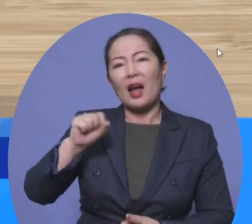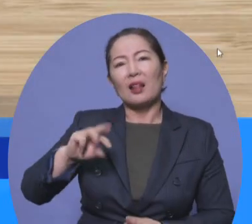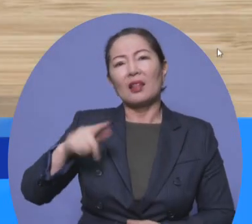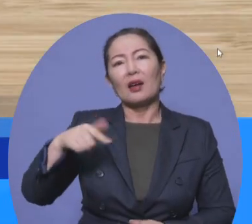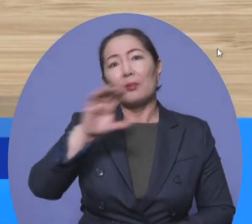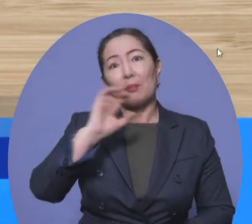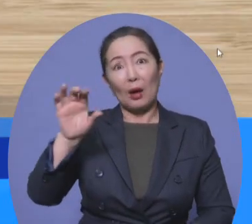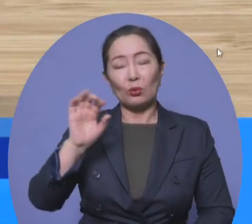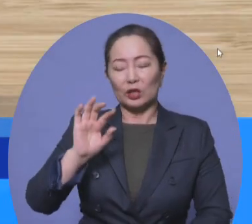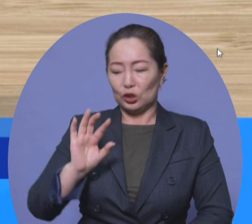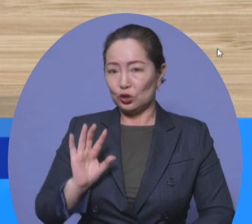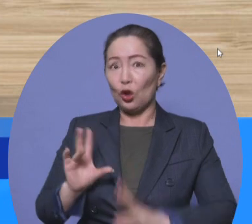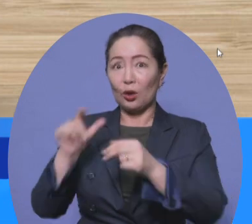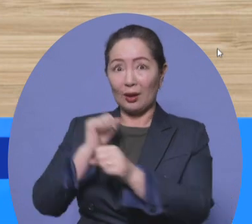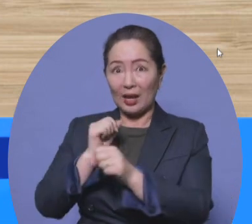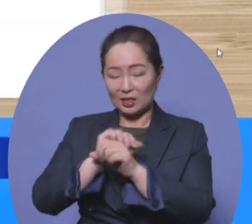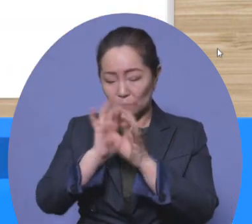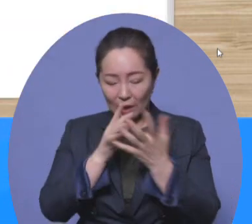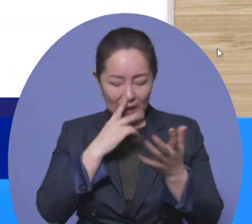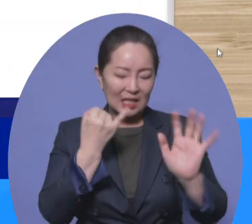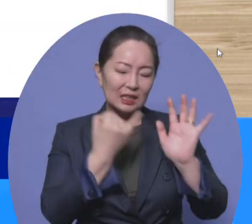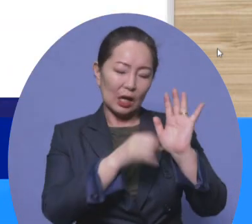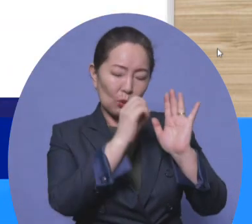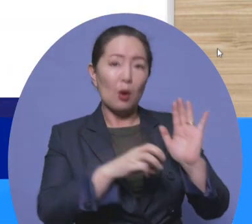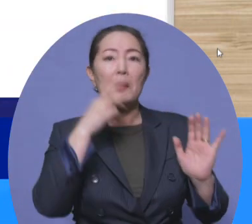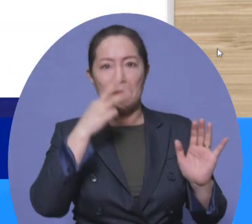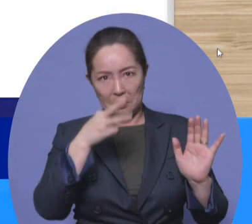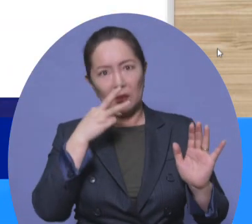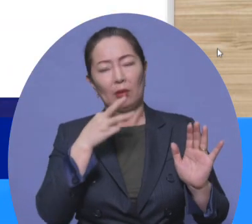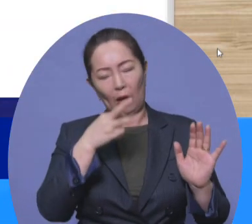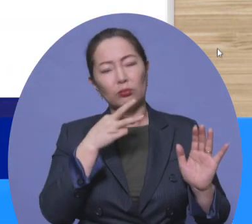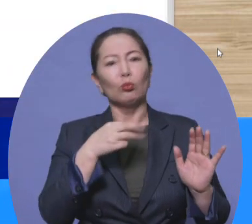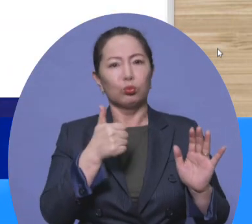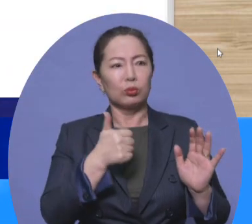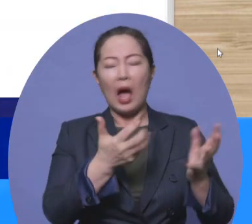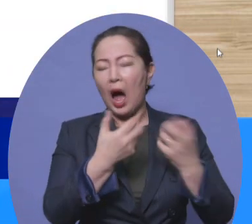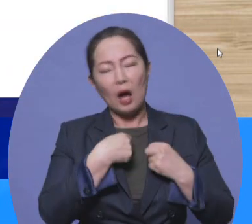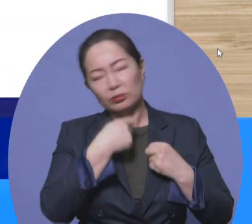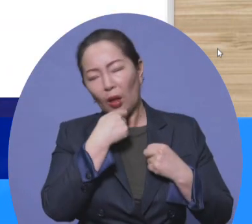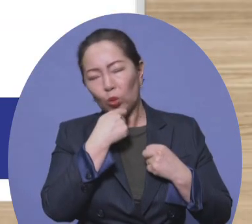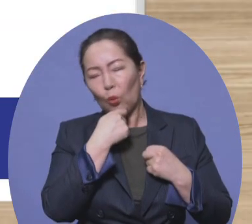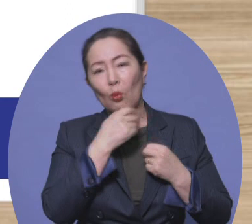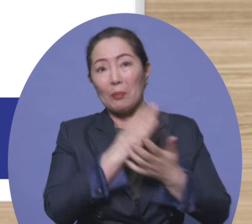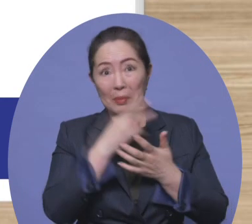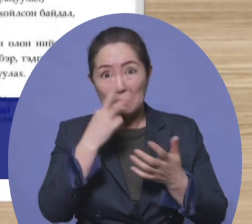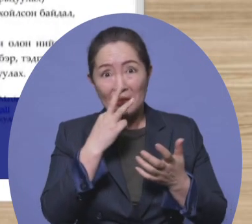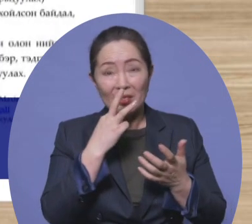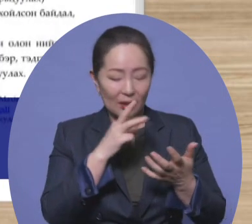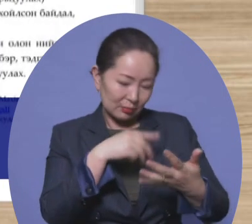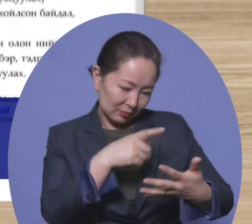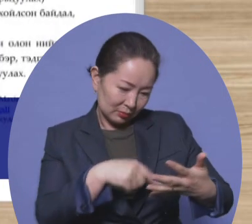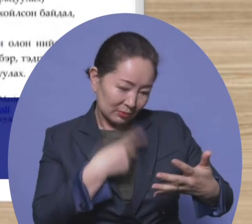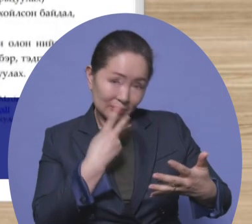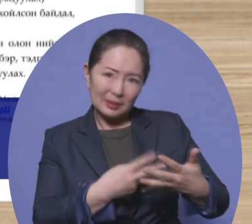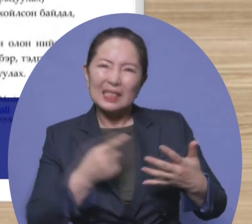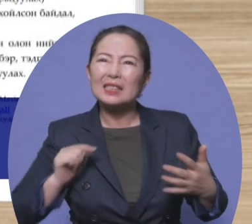газрын соён гэрүүлэх үйл ажиллагааг 60 орчим хүн нь мэдээлэл харьцангуй хэмжээнд авч чаддгүй гэсэн мэдээлэл байна. За яагаад авч чаддгүй